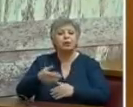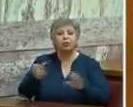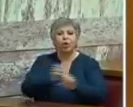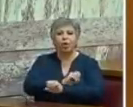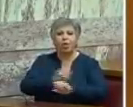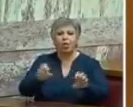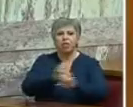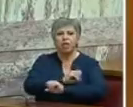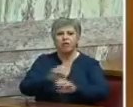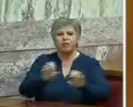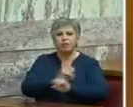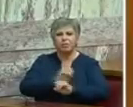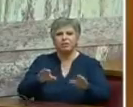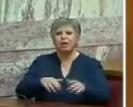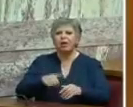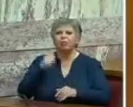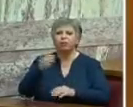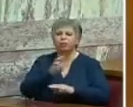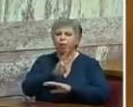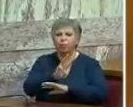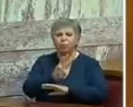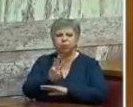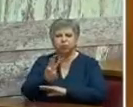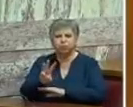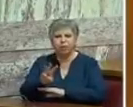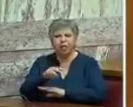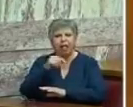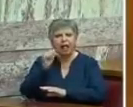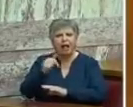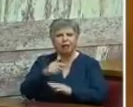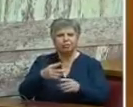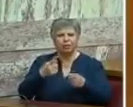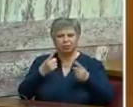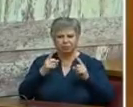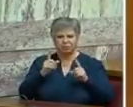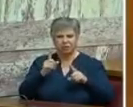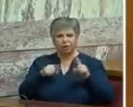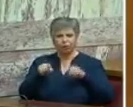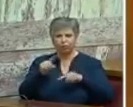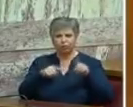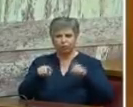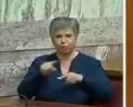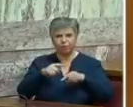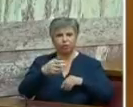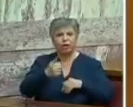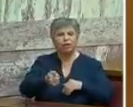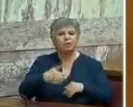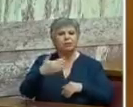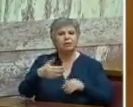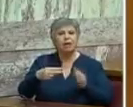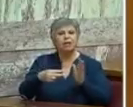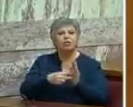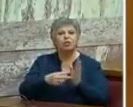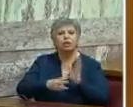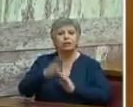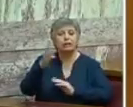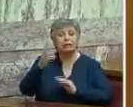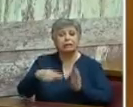σε ανύπαρκτα site και ειδικά και το 13-14 που ήταν ο κύριος Γεωργιάδης και